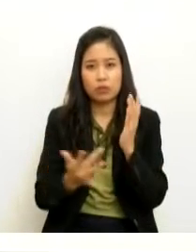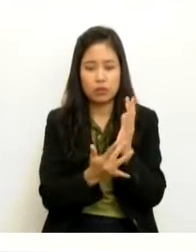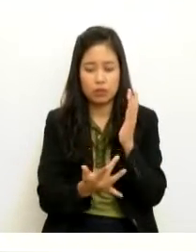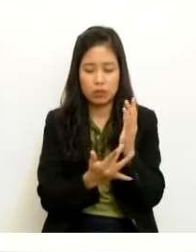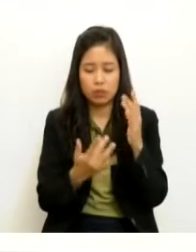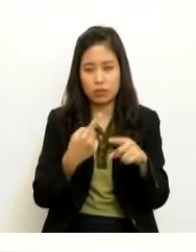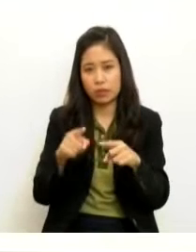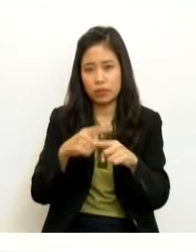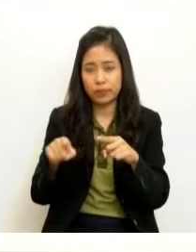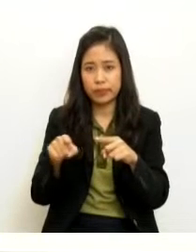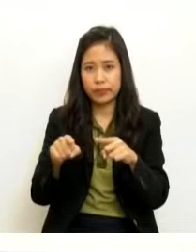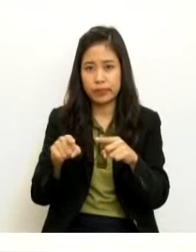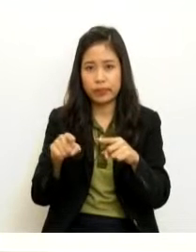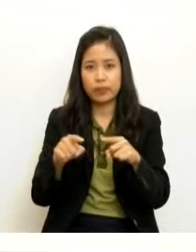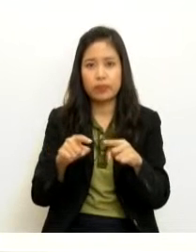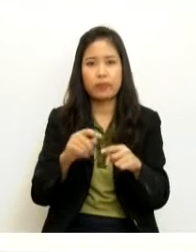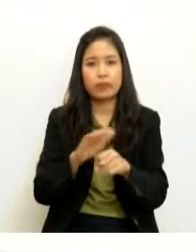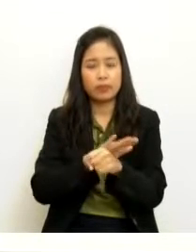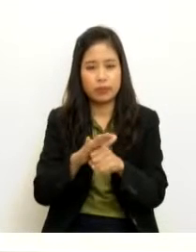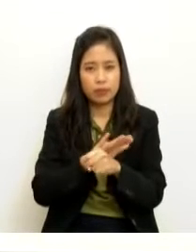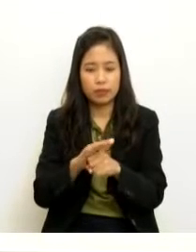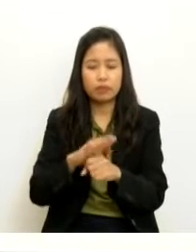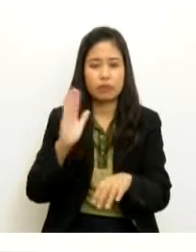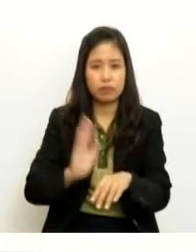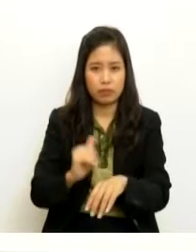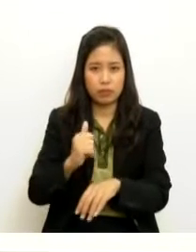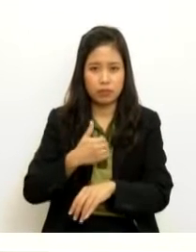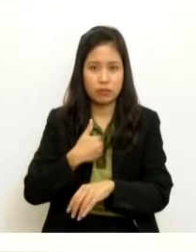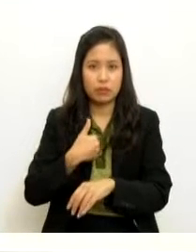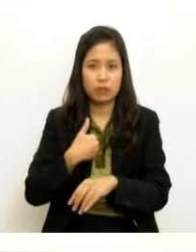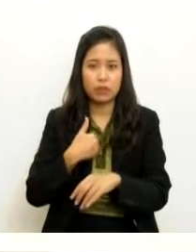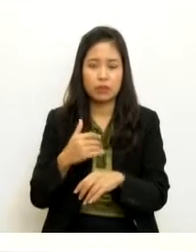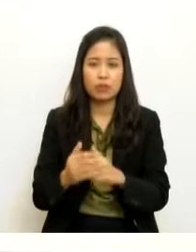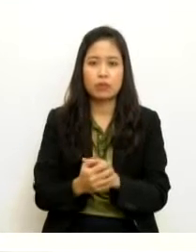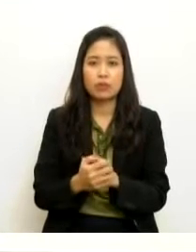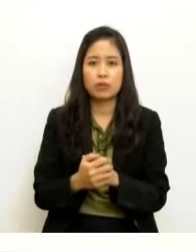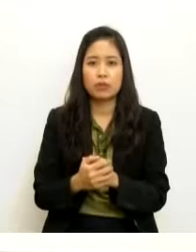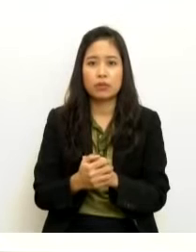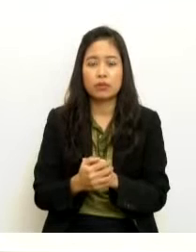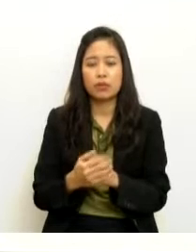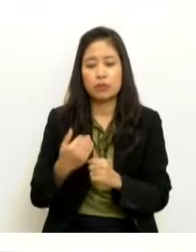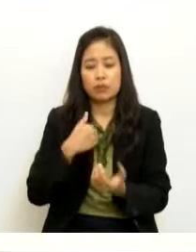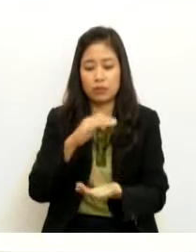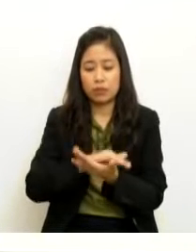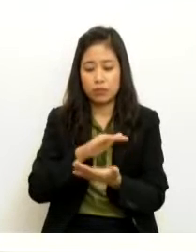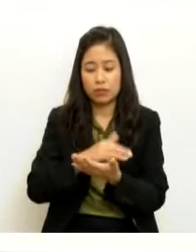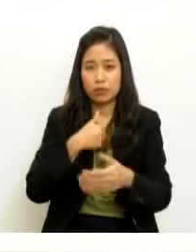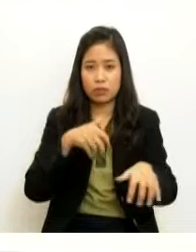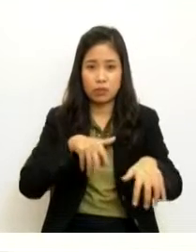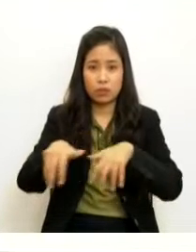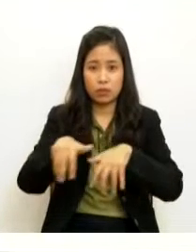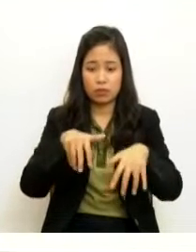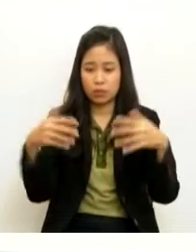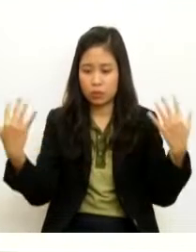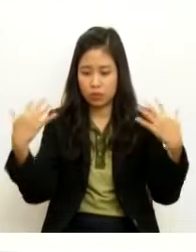ที่เพียงพอและมีประสิทธิภาพ มีโรงเรียนที่มีชุมชนเข้ามามีส่วนร่ว